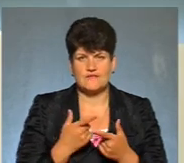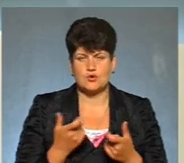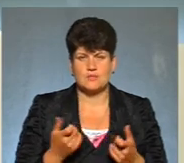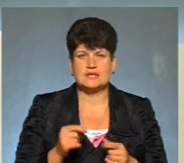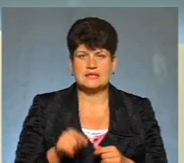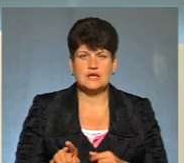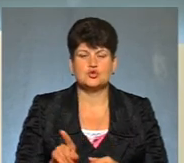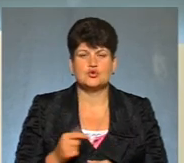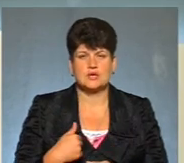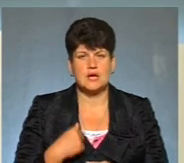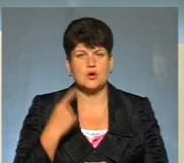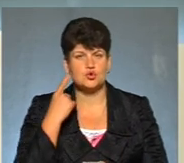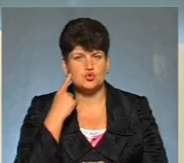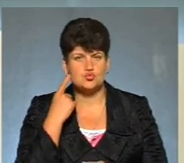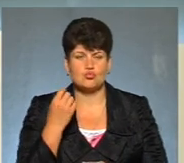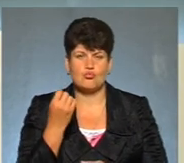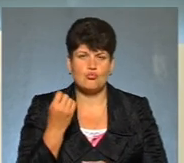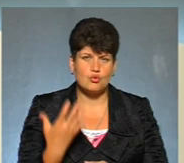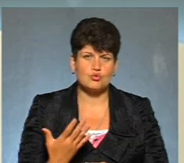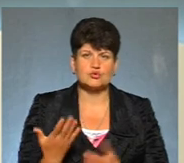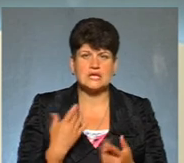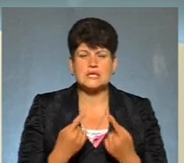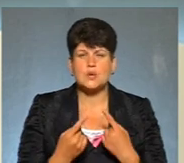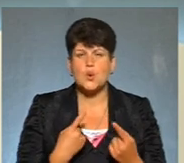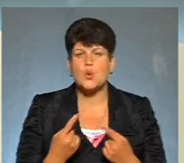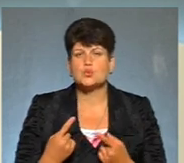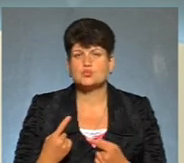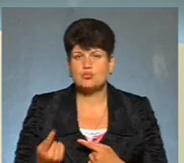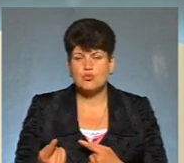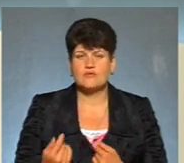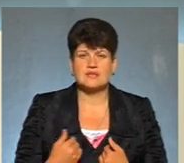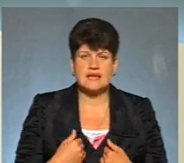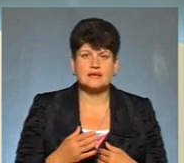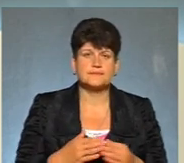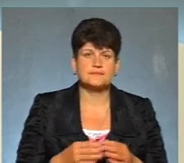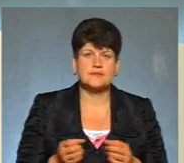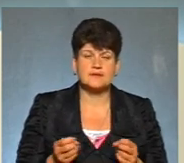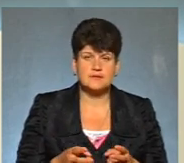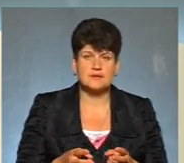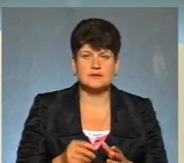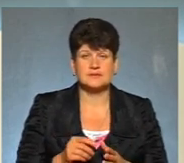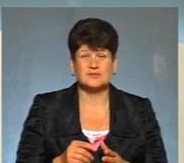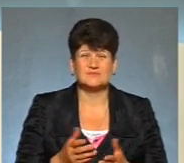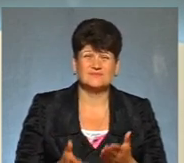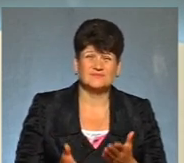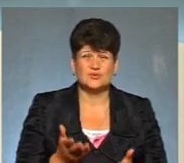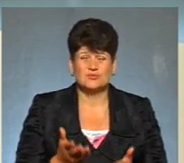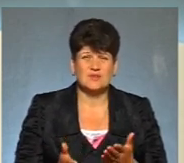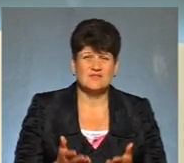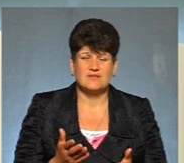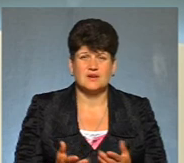що я чую на просто якісь там розмови. Я, як фахівець, глибоко сумніваюся в